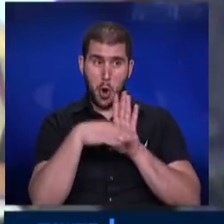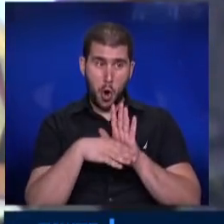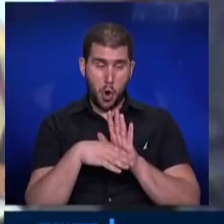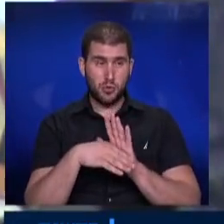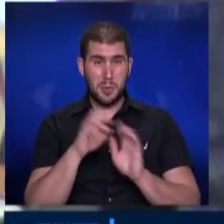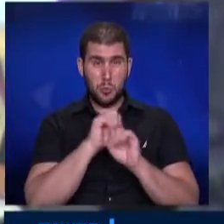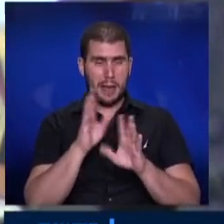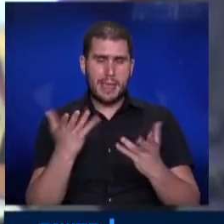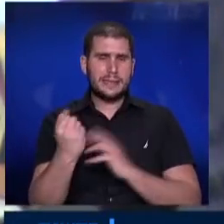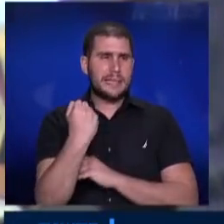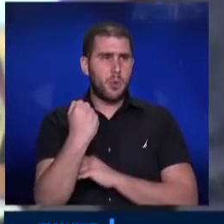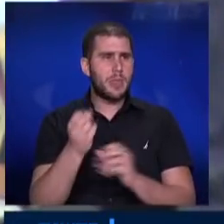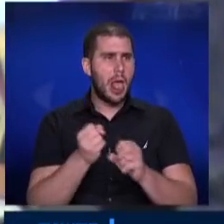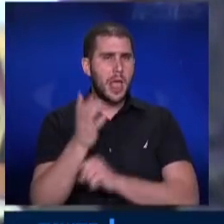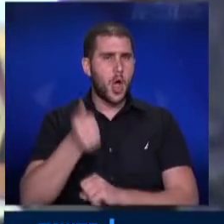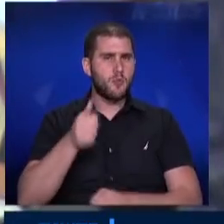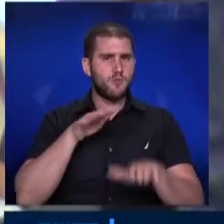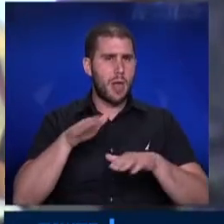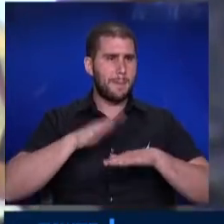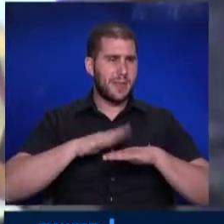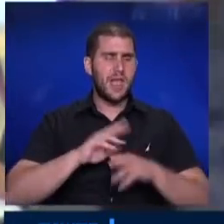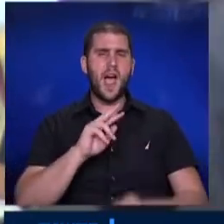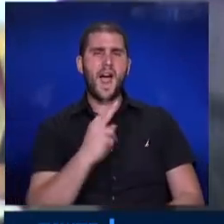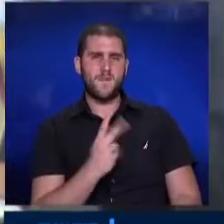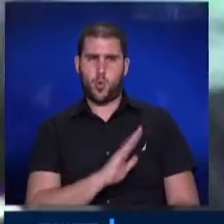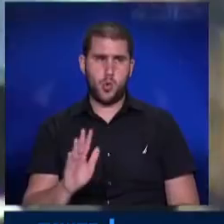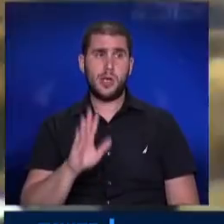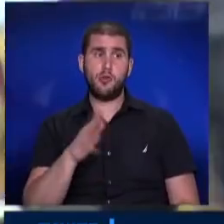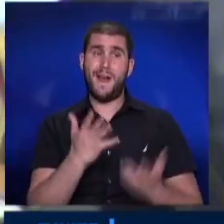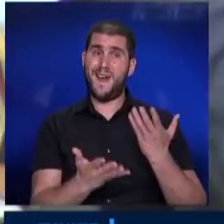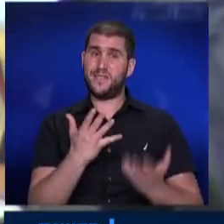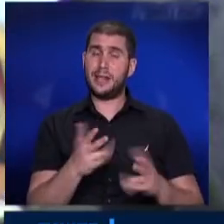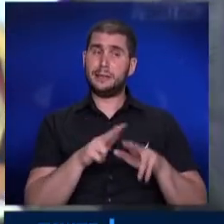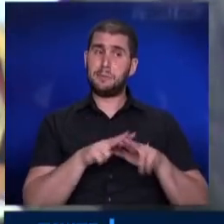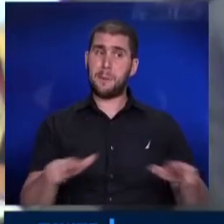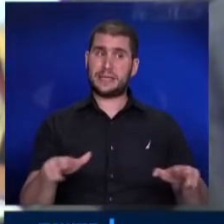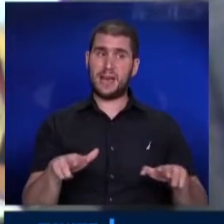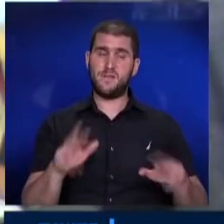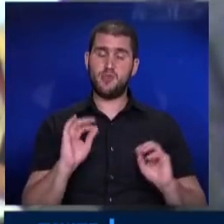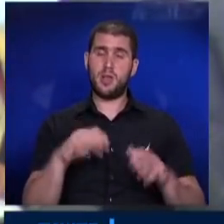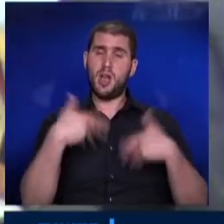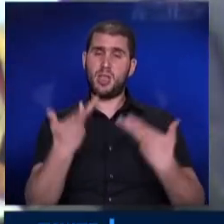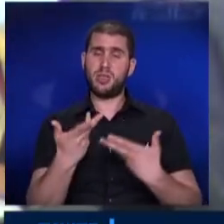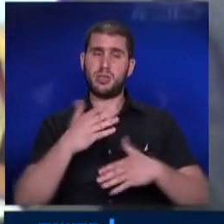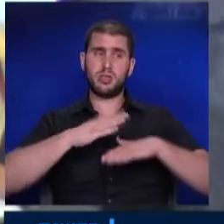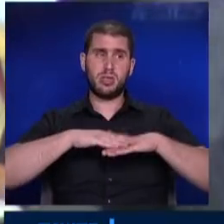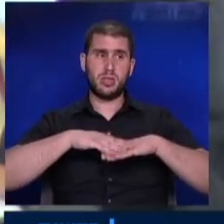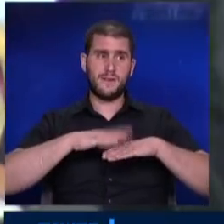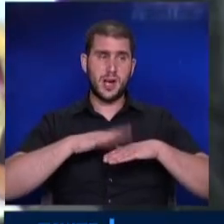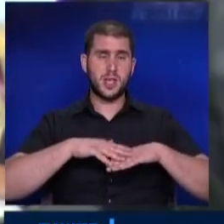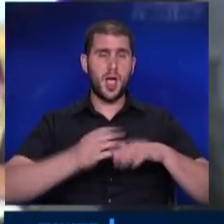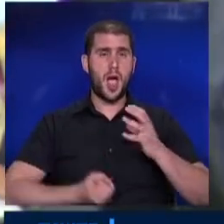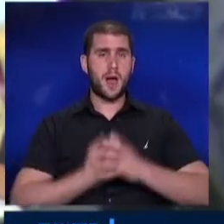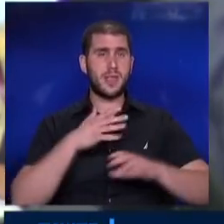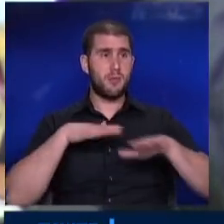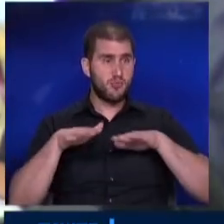אתמול שום סמכות להדיח ראש ממשלה מכהן. להפך, יש הבדל בין סיטואציה של הטלת תפקיד הרכבת